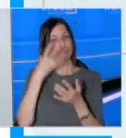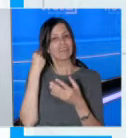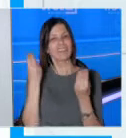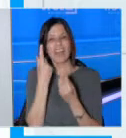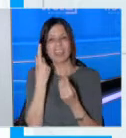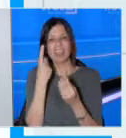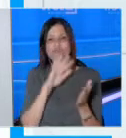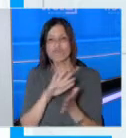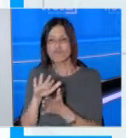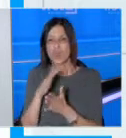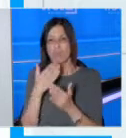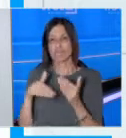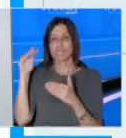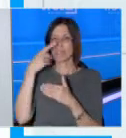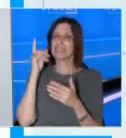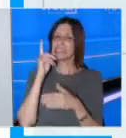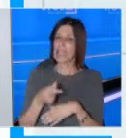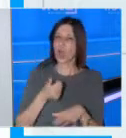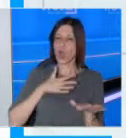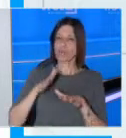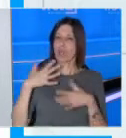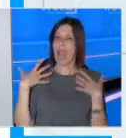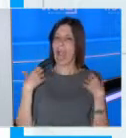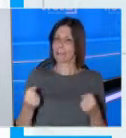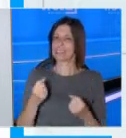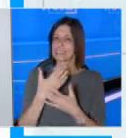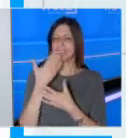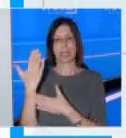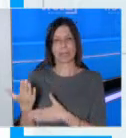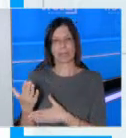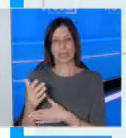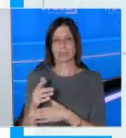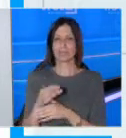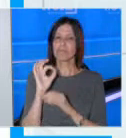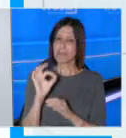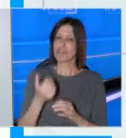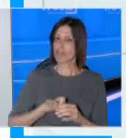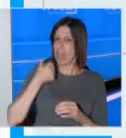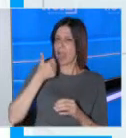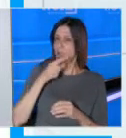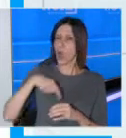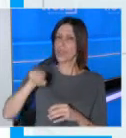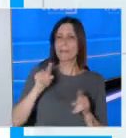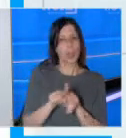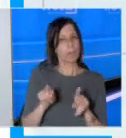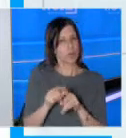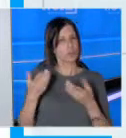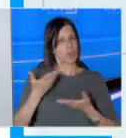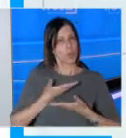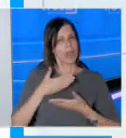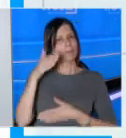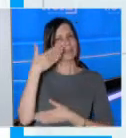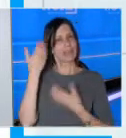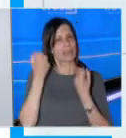שולי. מעל הכל, דרוש ראש ממשלה אמיץ וימני. באמת שינהל אותם כמו שמקובל